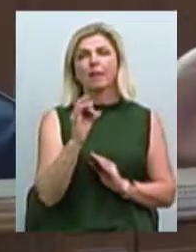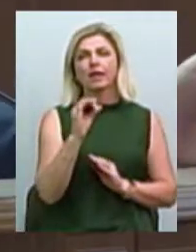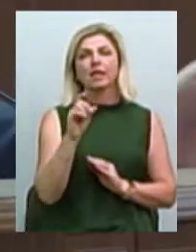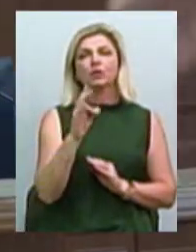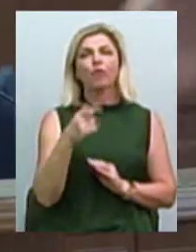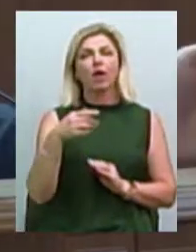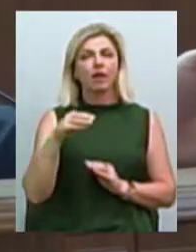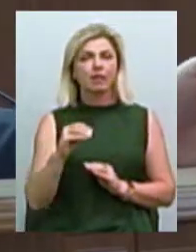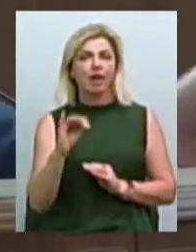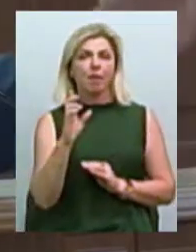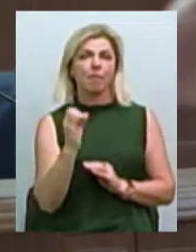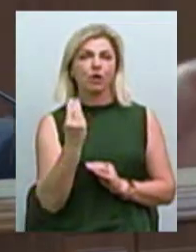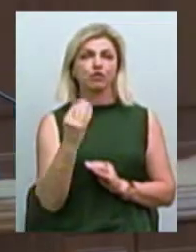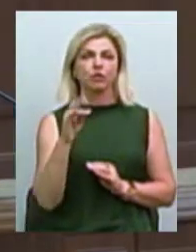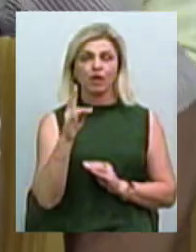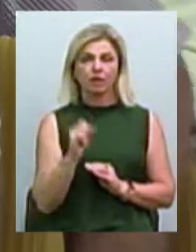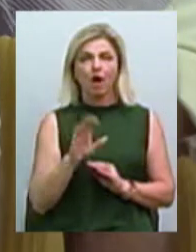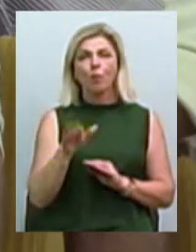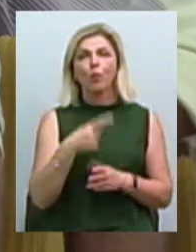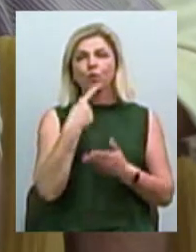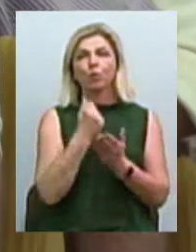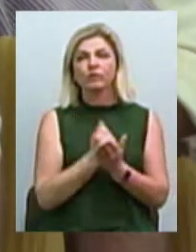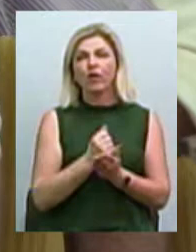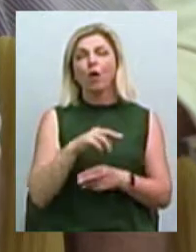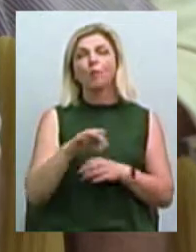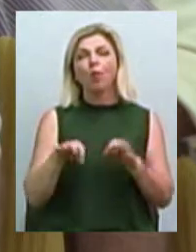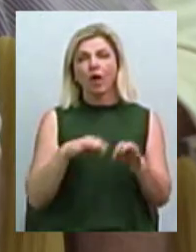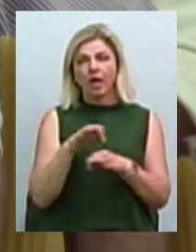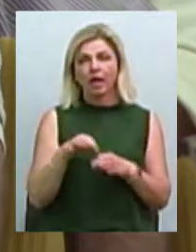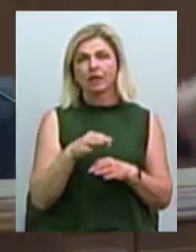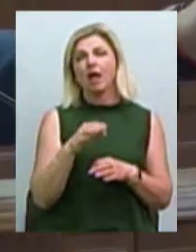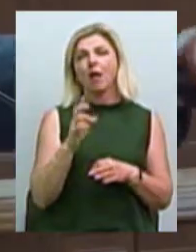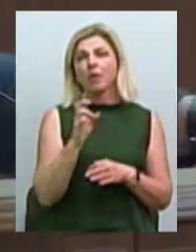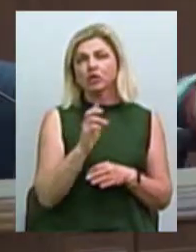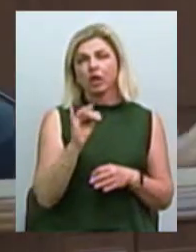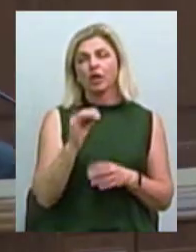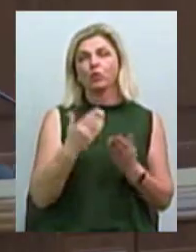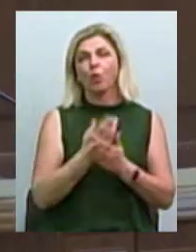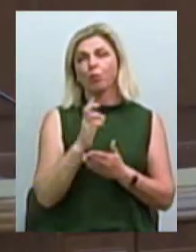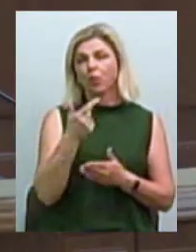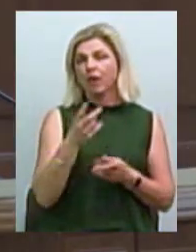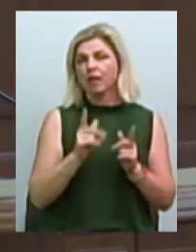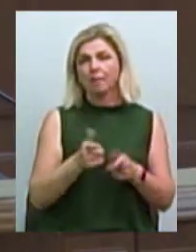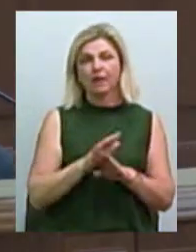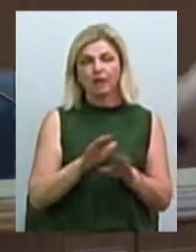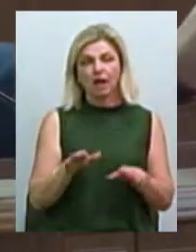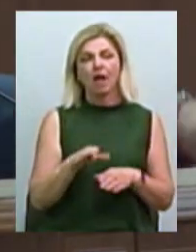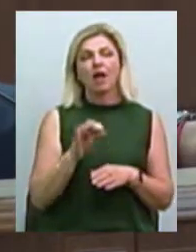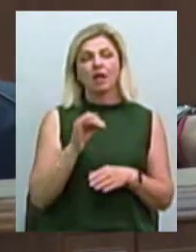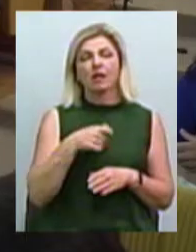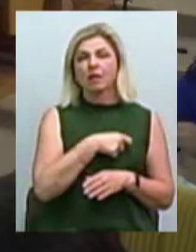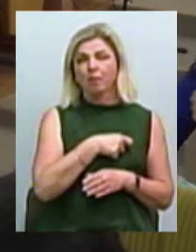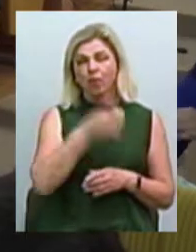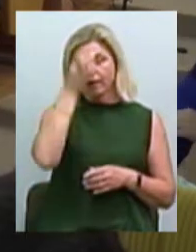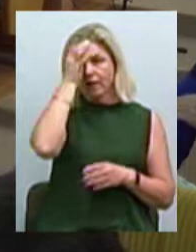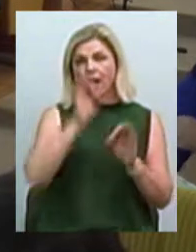цьому рішення про розробку проєкту ремонту траси Одеса-Новий Буг не підтримали. Депутат обласної ради Михайло Талпа нагадав